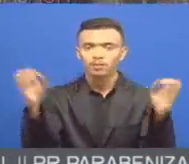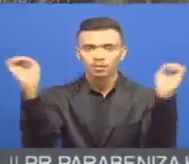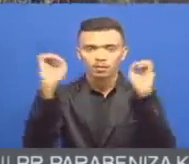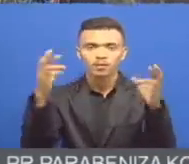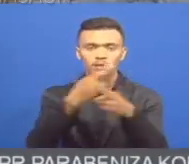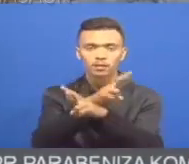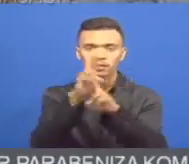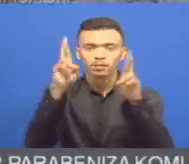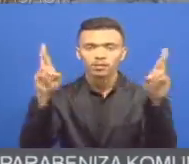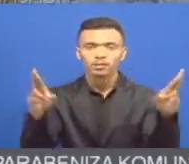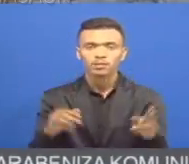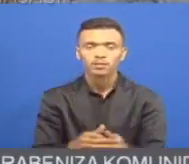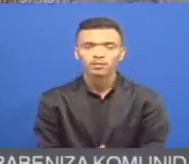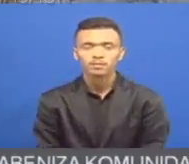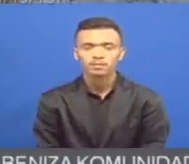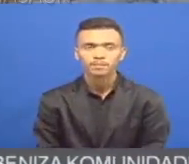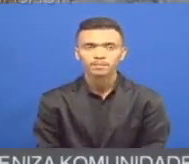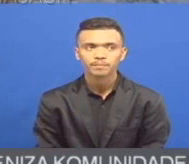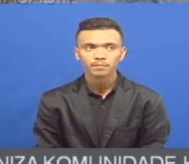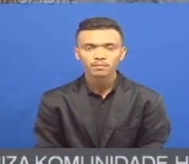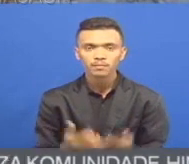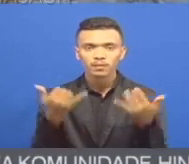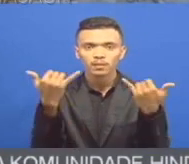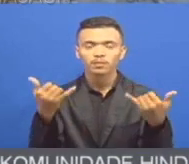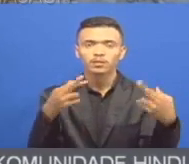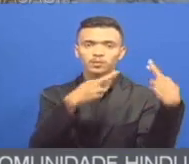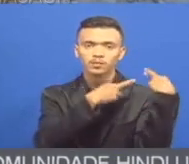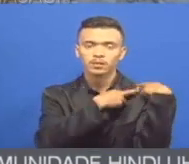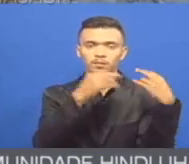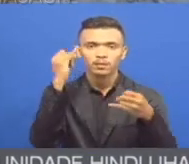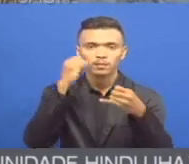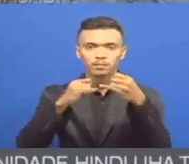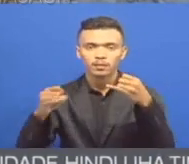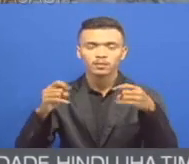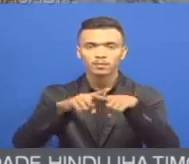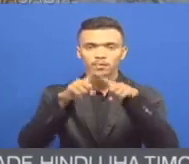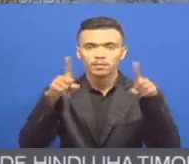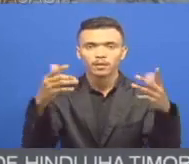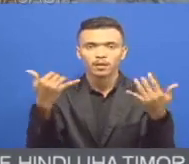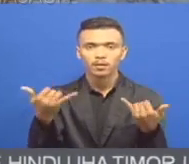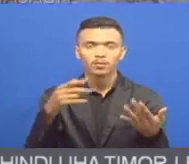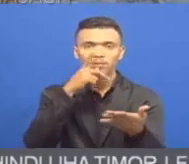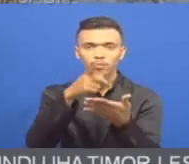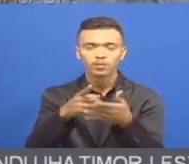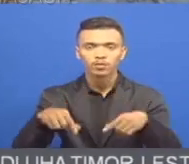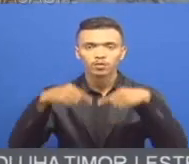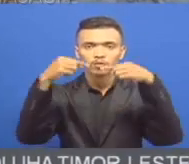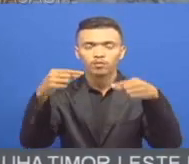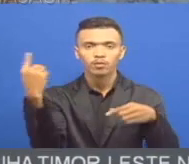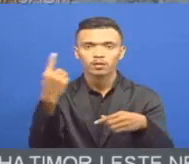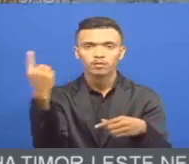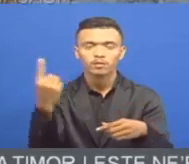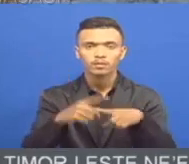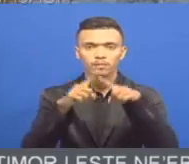iha resultado. Mi agora tu to tanbe, amne mandato bisikona, hatu tun mus agora, amne proposta tama bebeik,